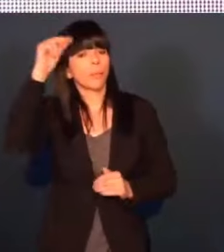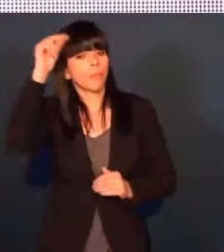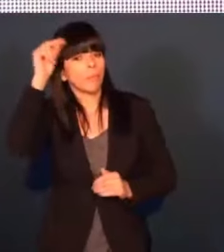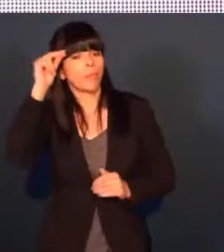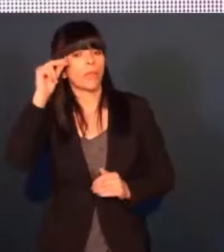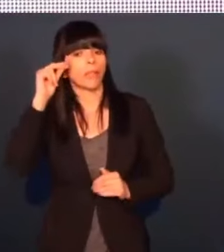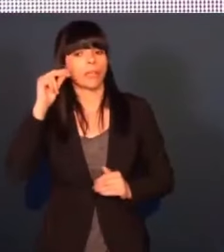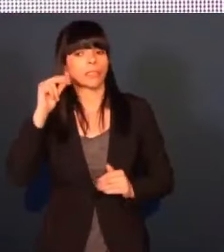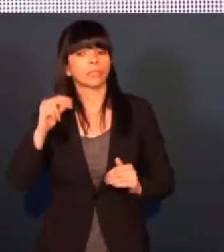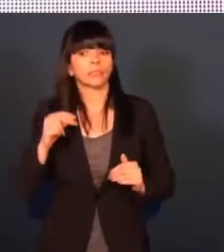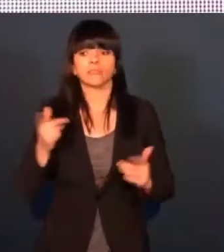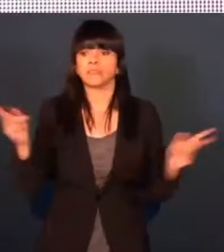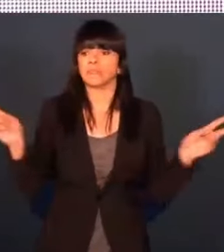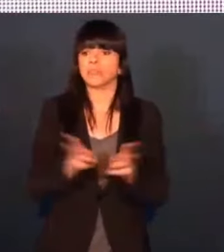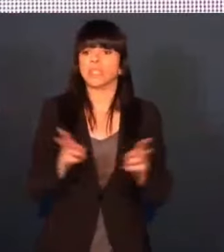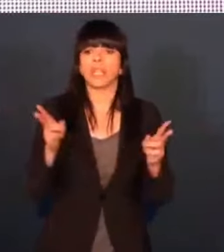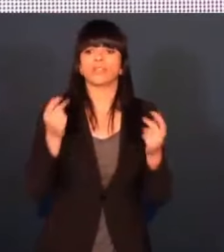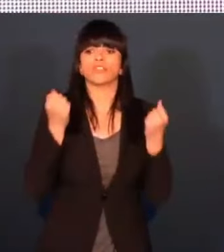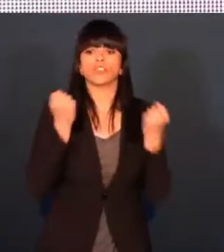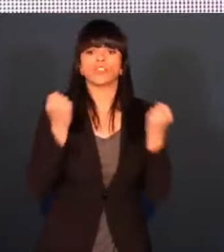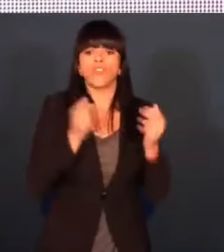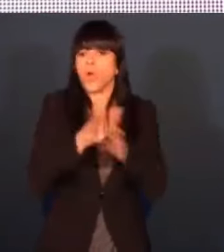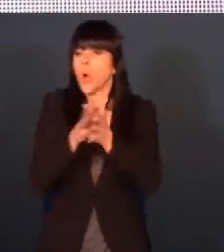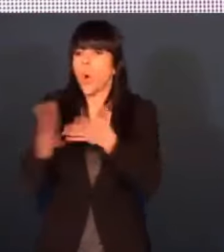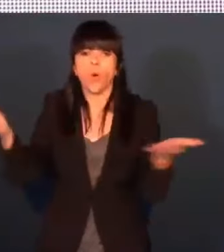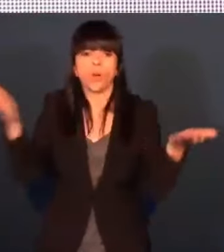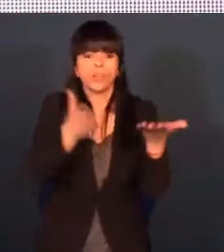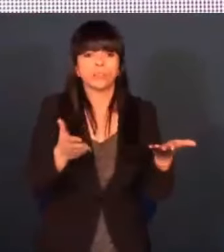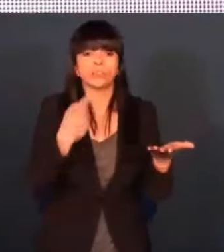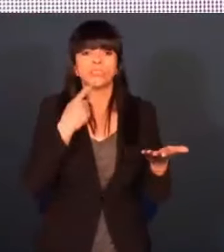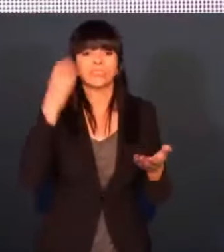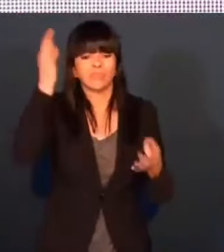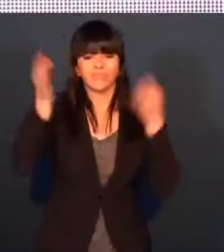дълголетие на хората поради до голяма степен такива заболявания.